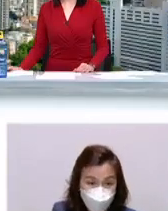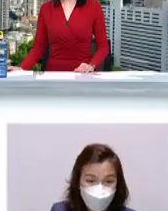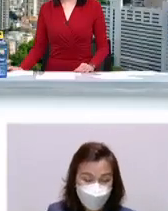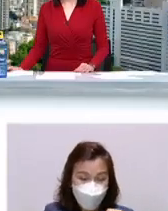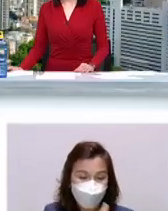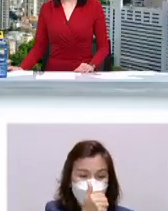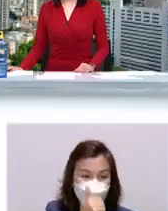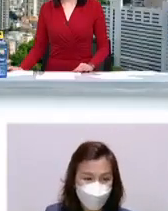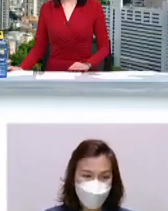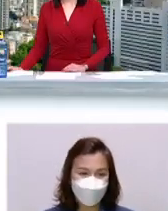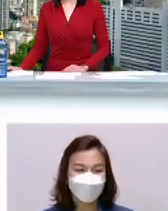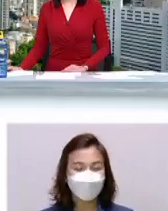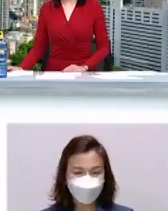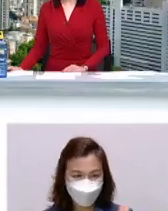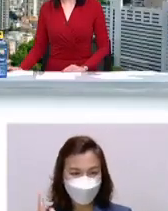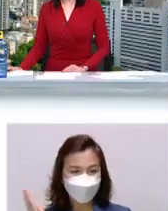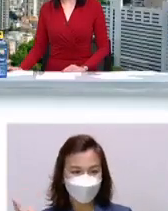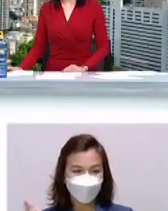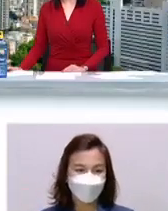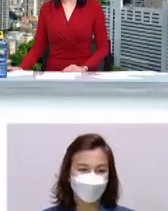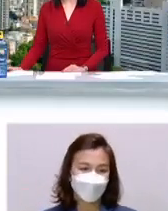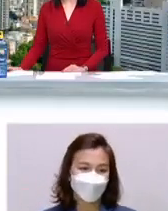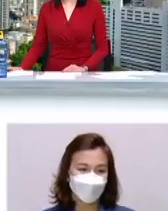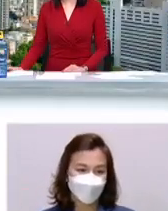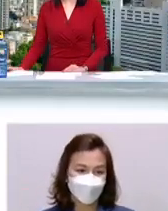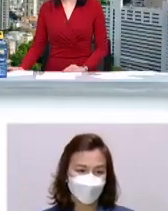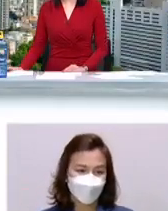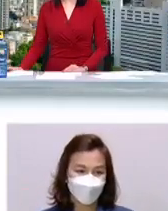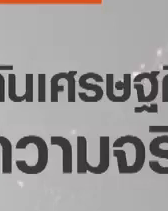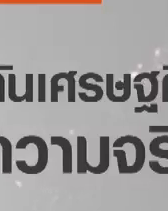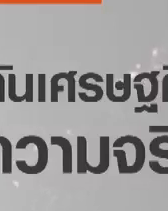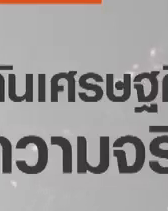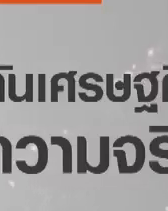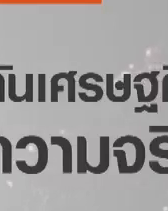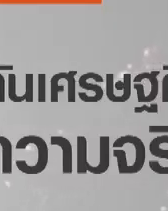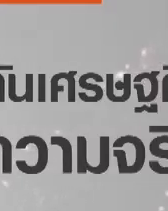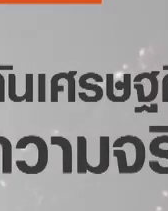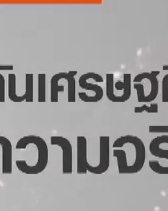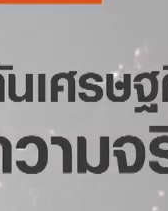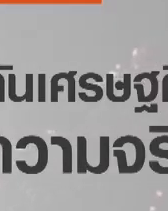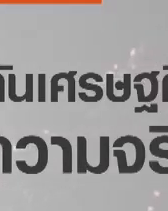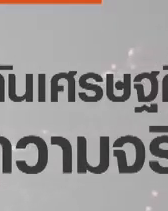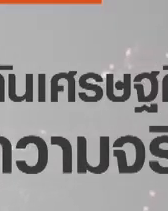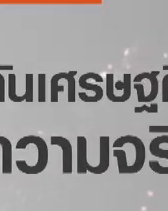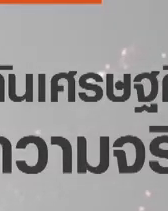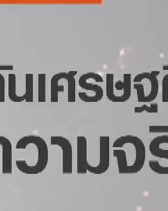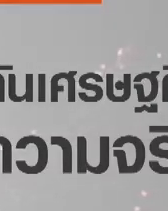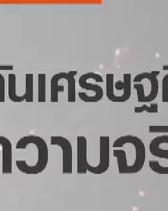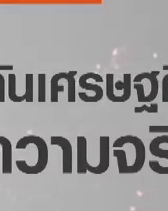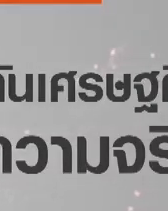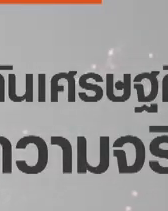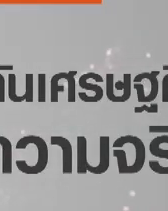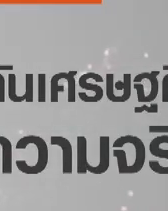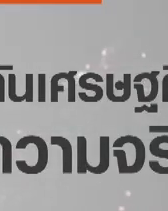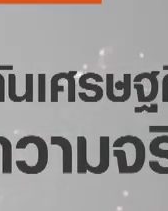แผนไว้หรือไม่ค่ะค่ะขอบคุณคุณสุภาพรครับขอบคุณค่าสวัสดีค่ะขอบคุณที่ติดตามรับชมรายการเพียง